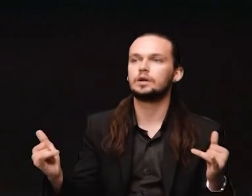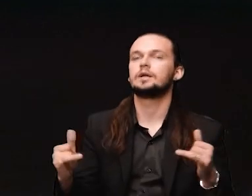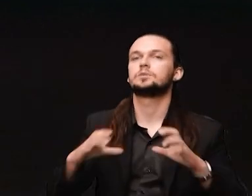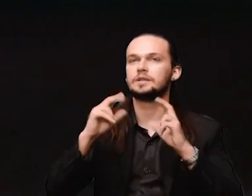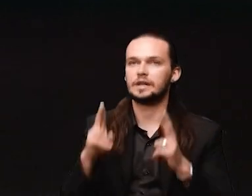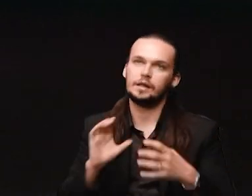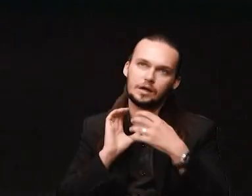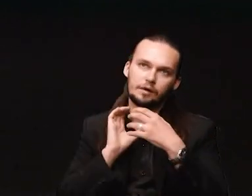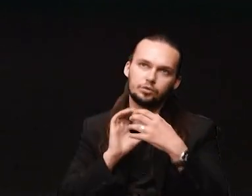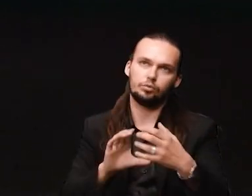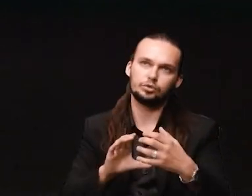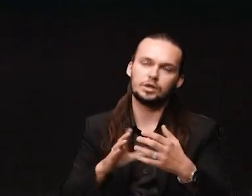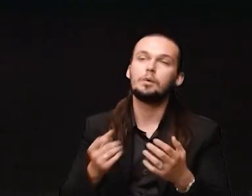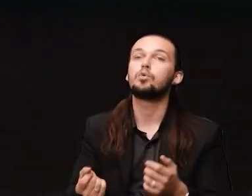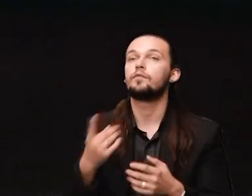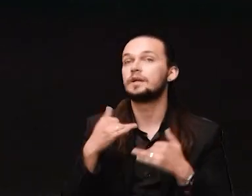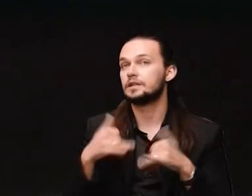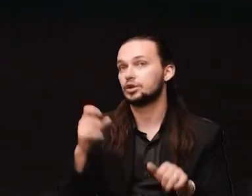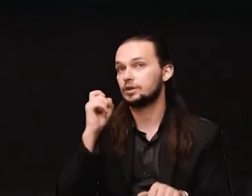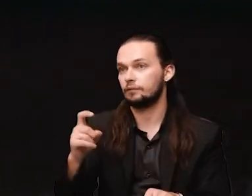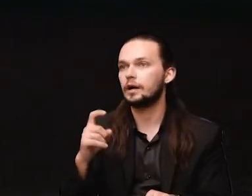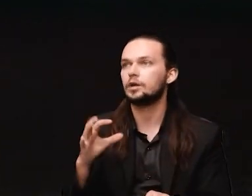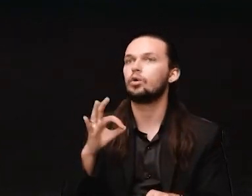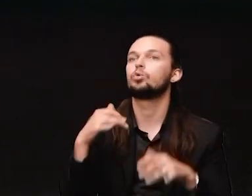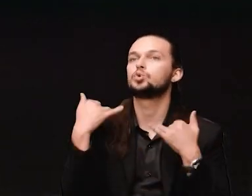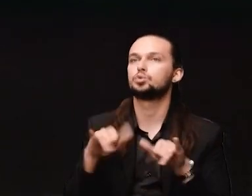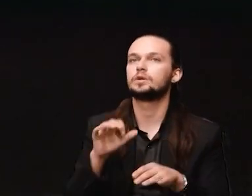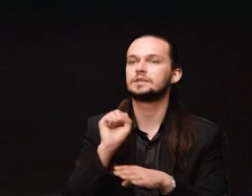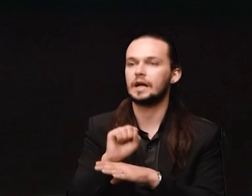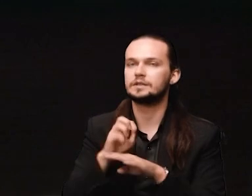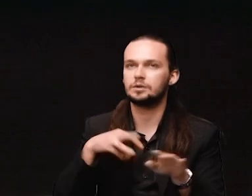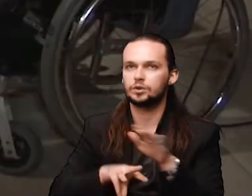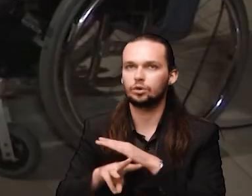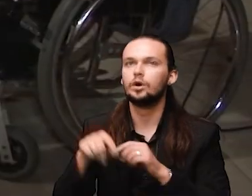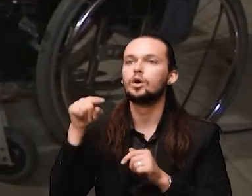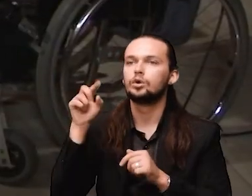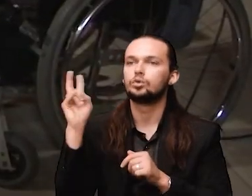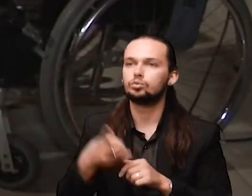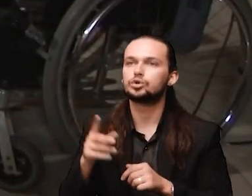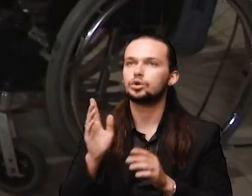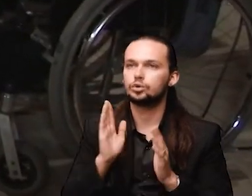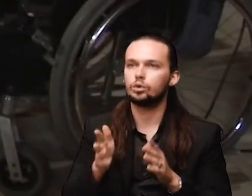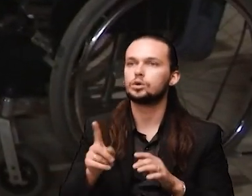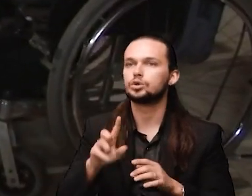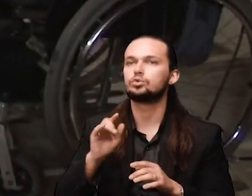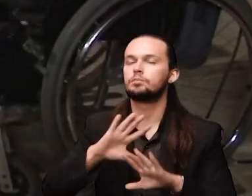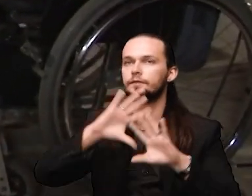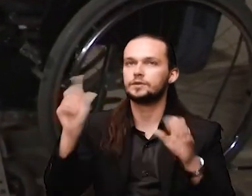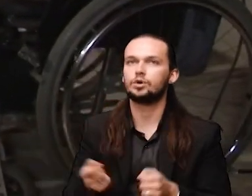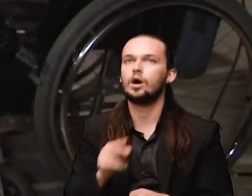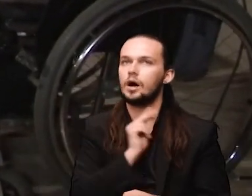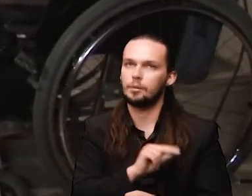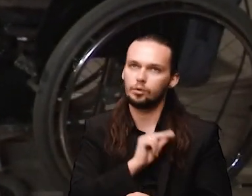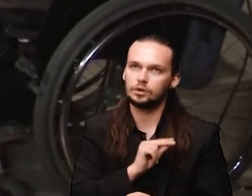и троллейбусов. Появились даже приспособленные трамваи и, о чудо, станции метро. Нужно только, чтобы все механизмы